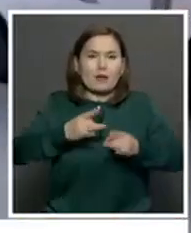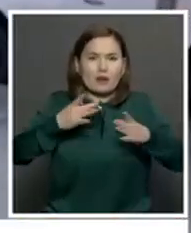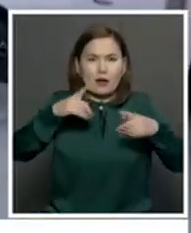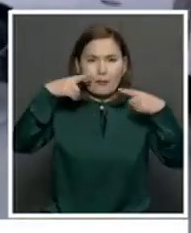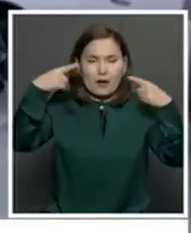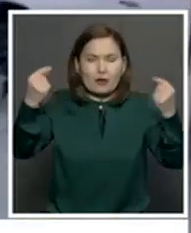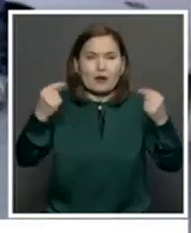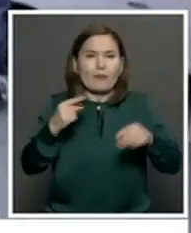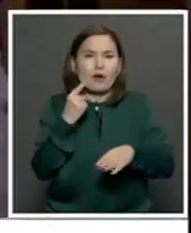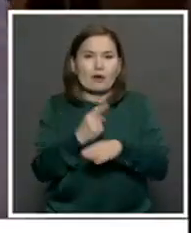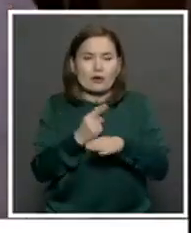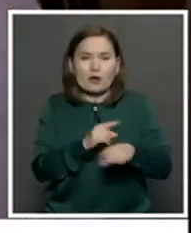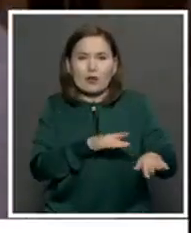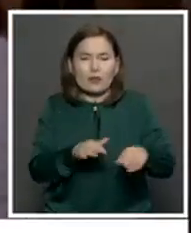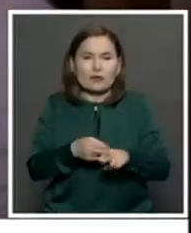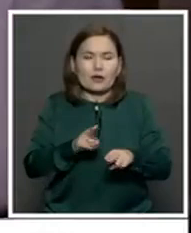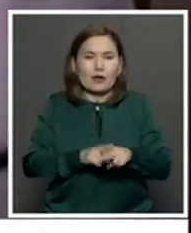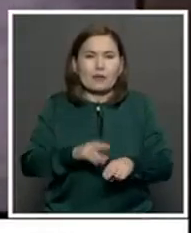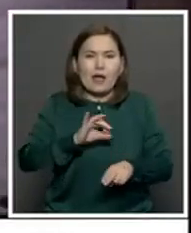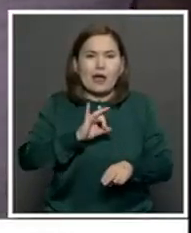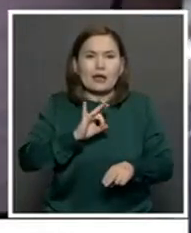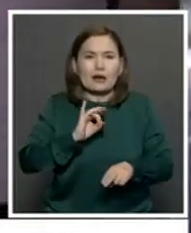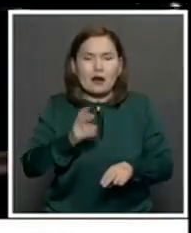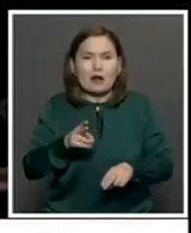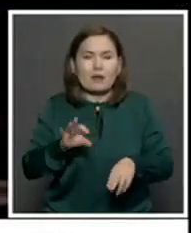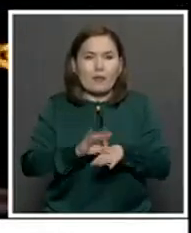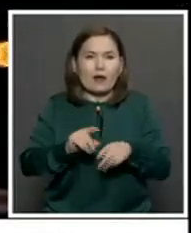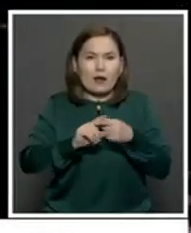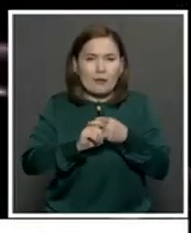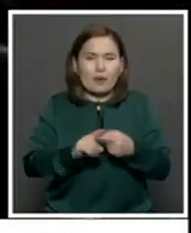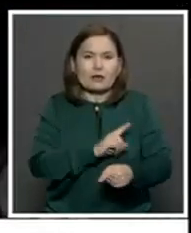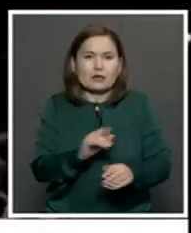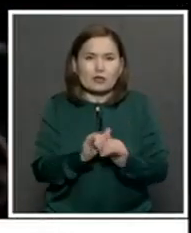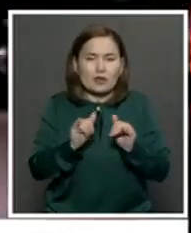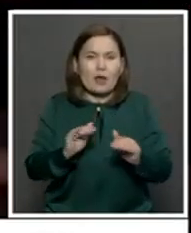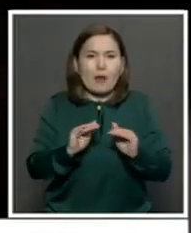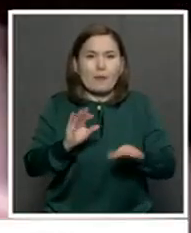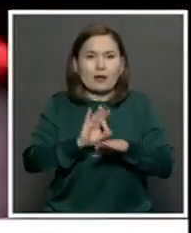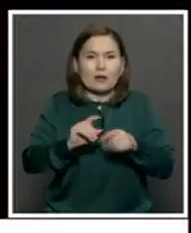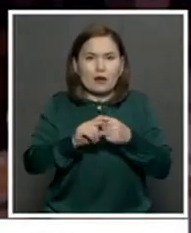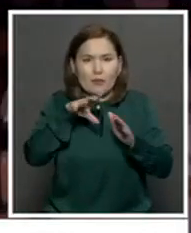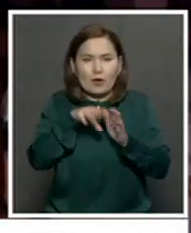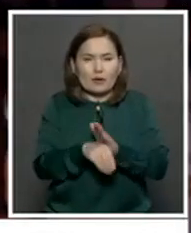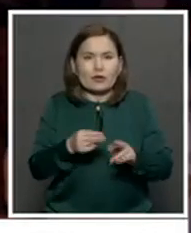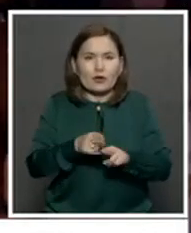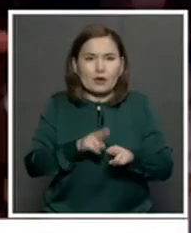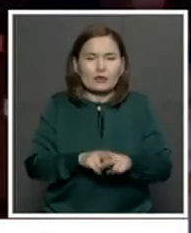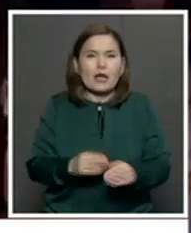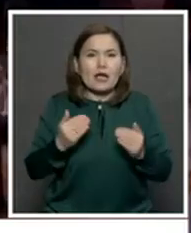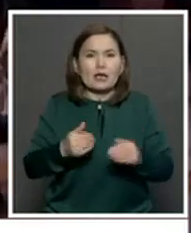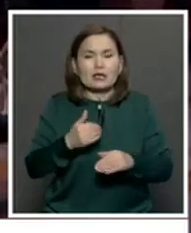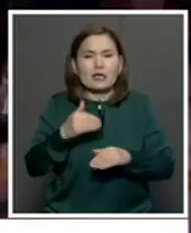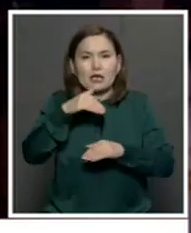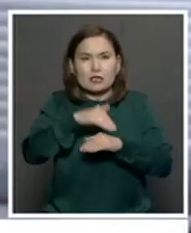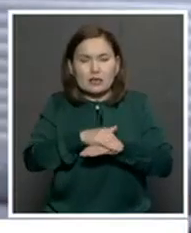салынған. Иракта вирустың таралуы күрт өршіп, британдық штам балалардан да анықталған соң шектеу шаралары күшейтілді. Енді